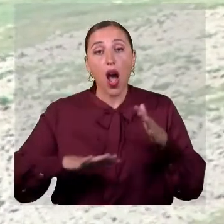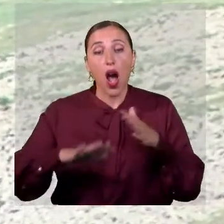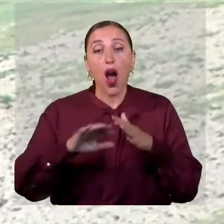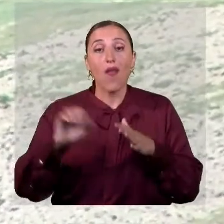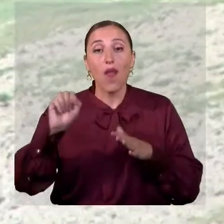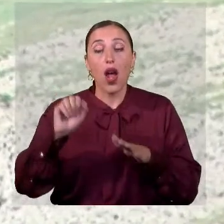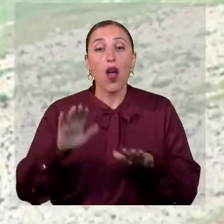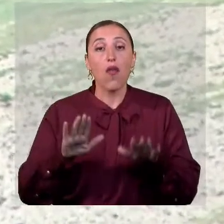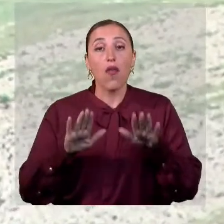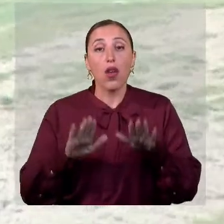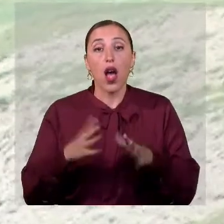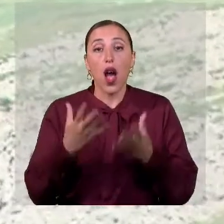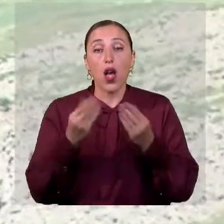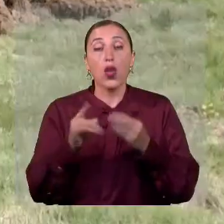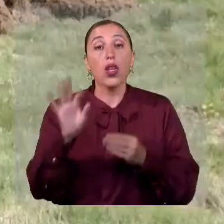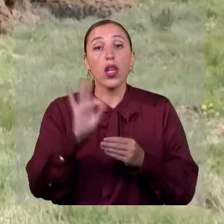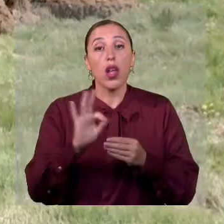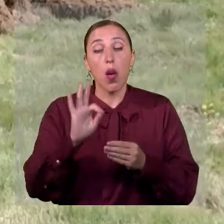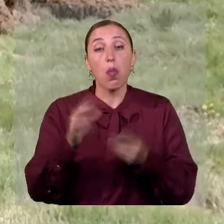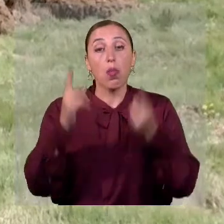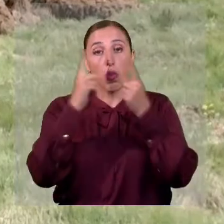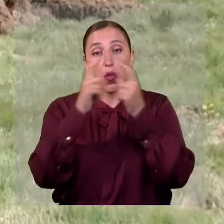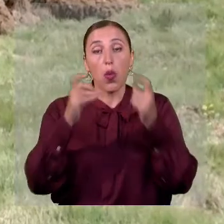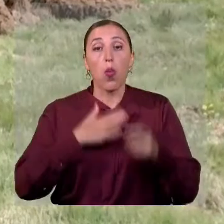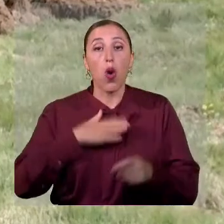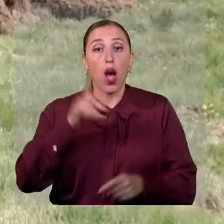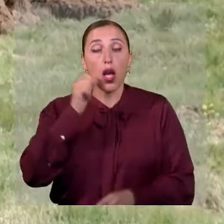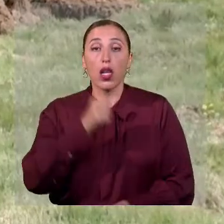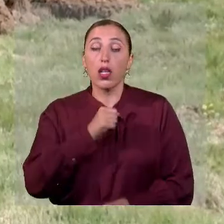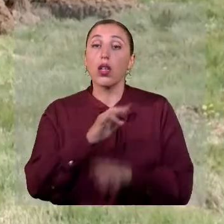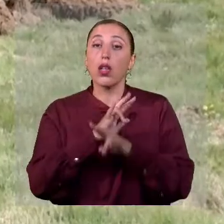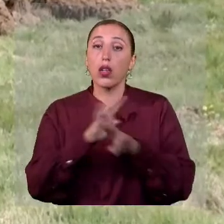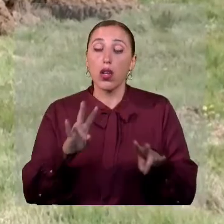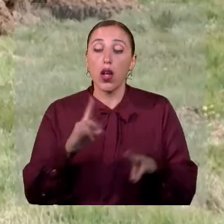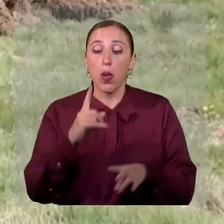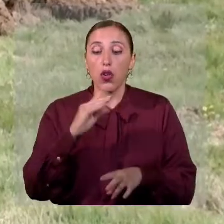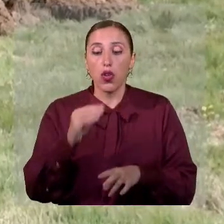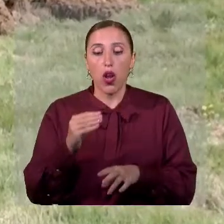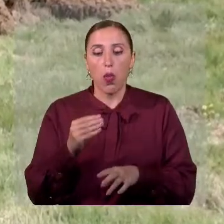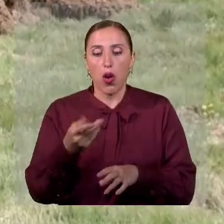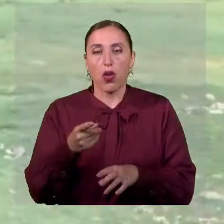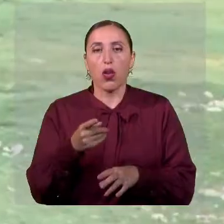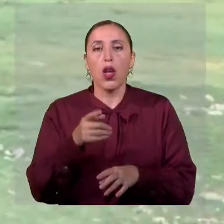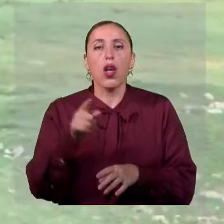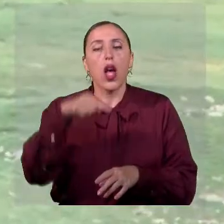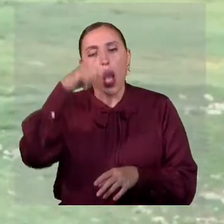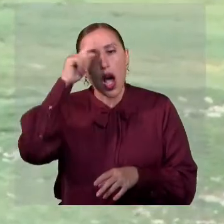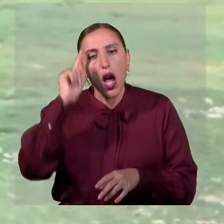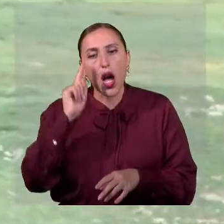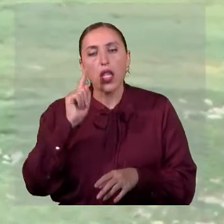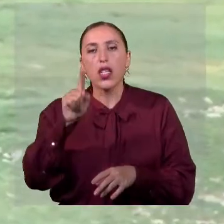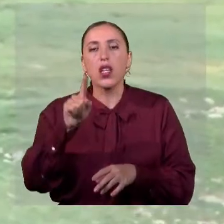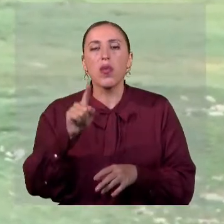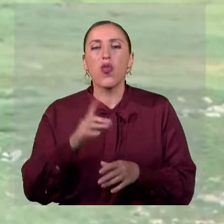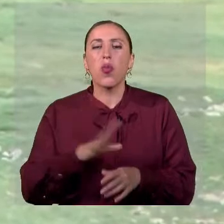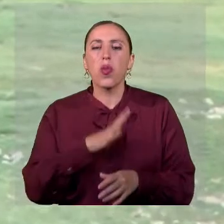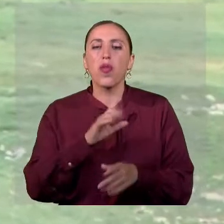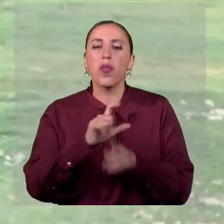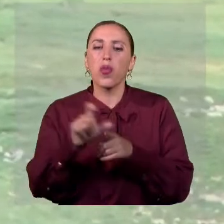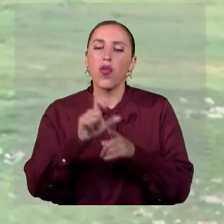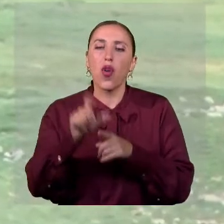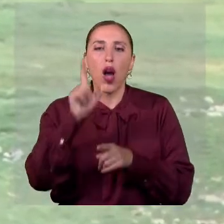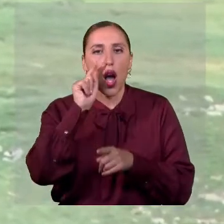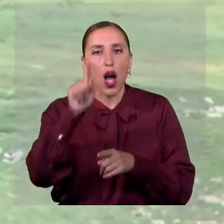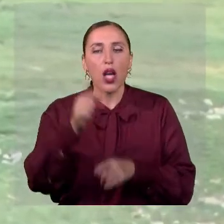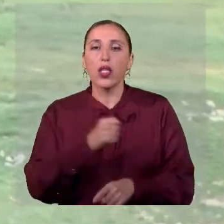է Պաշտպանության նախարարությունը, որ վերջին մեկ շաբաթվա ընթացքում շարունակ երգել է Ադրբեջանի մեղադրանքները, թե Հայաստանի զինված ուժերն